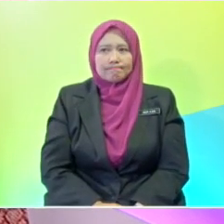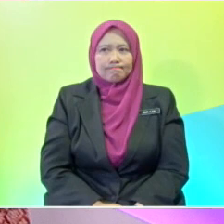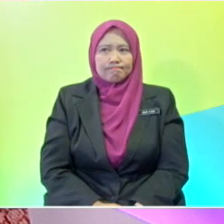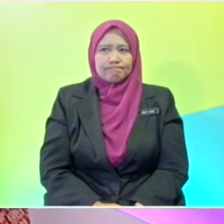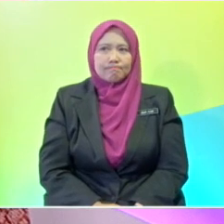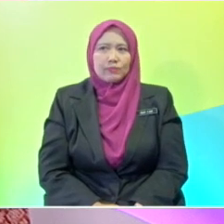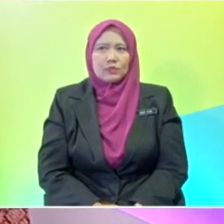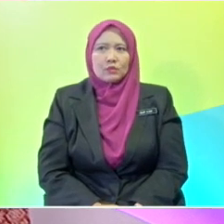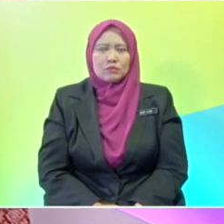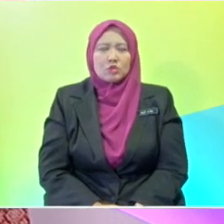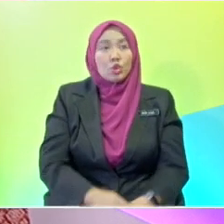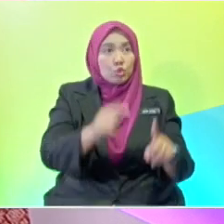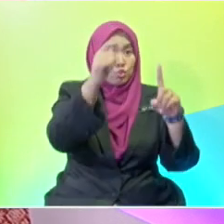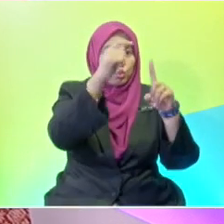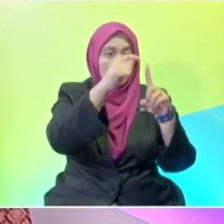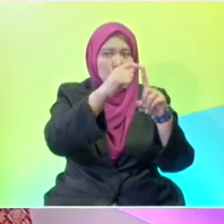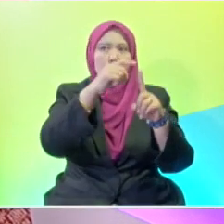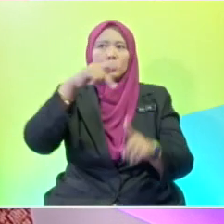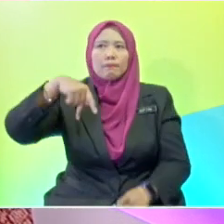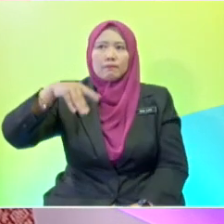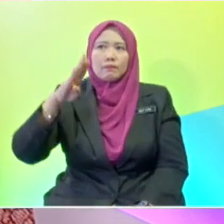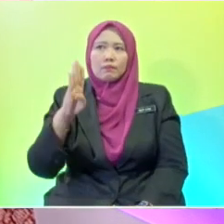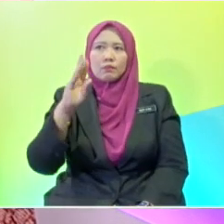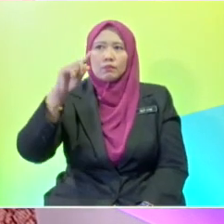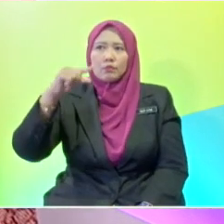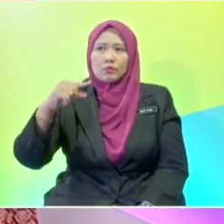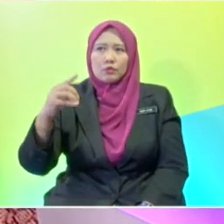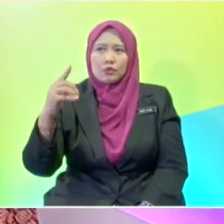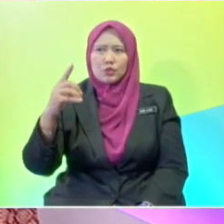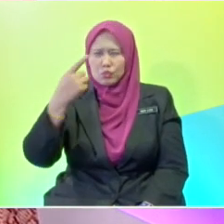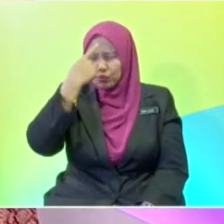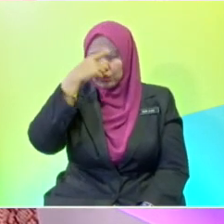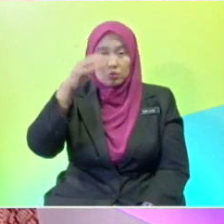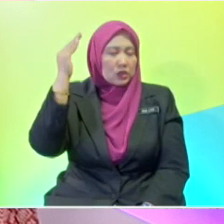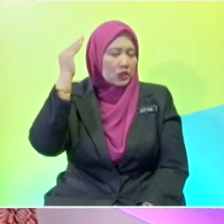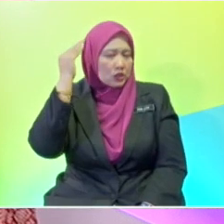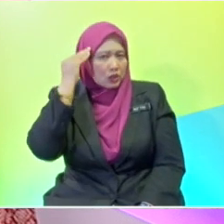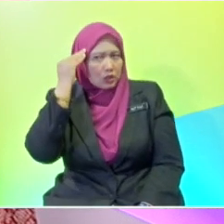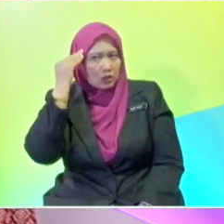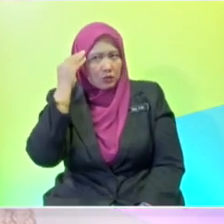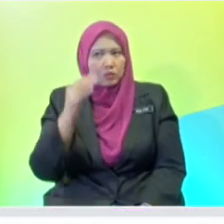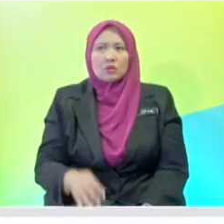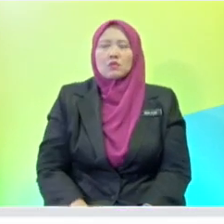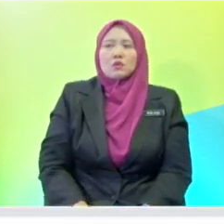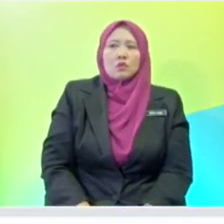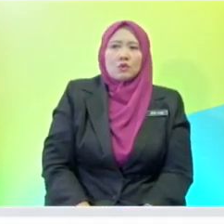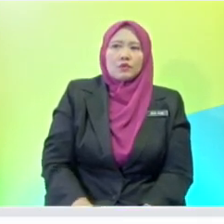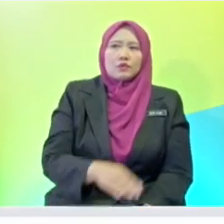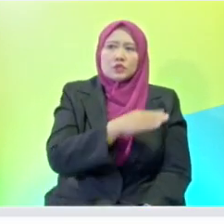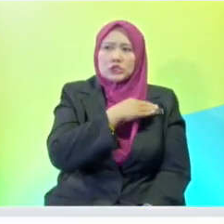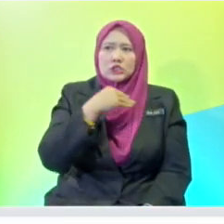Oke tujuan PBD adalah untuk mengesan yaitu pengetahuan kemahiran dan juga